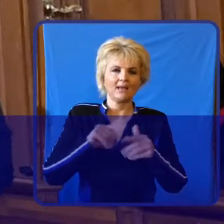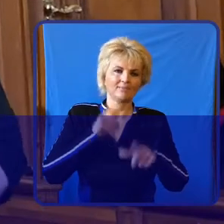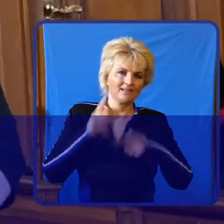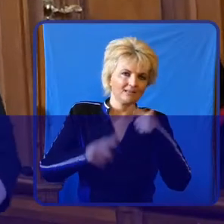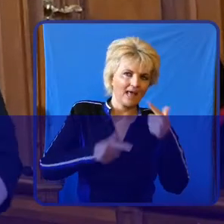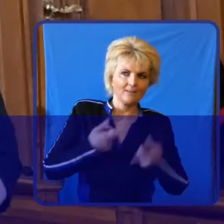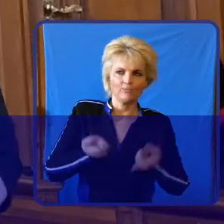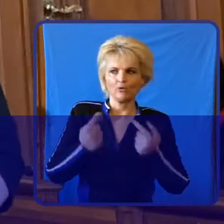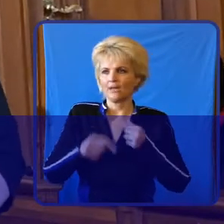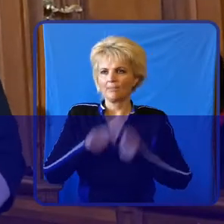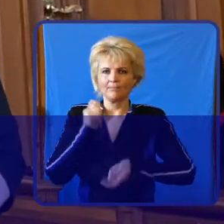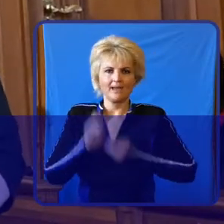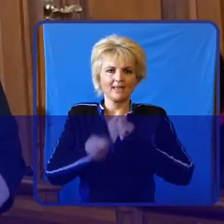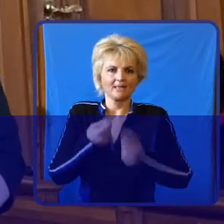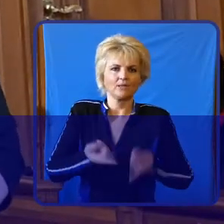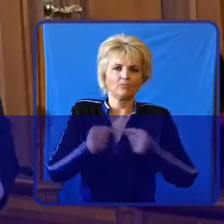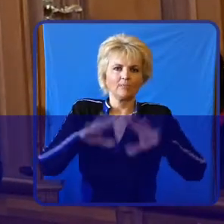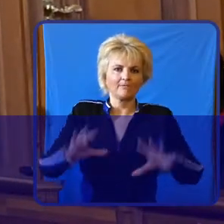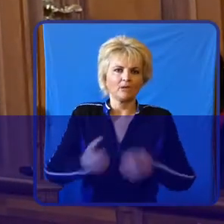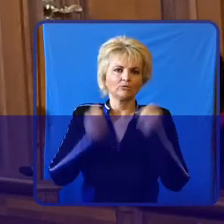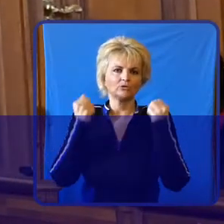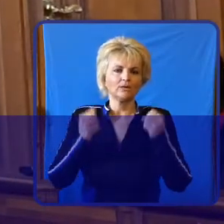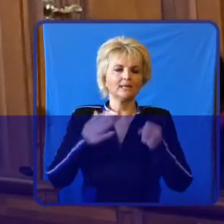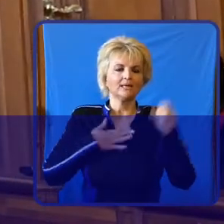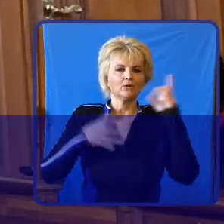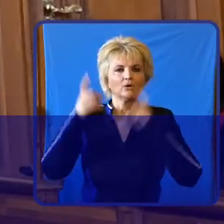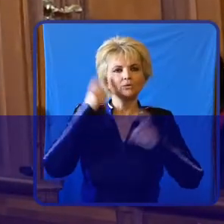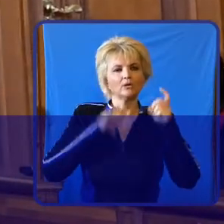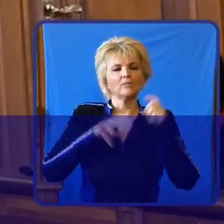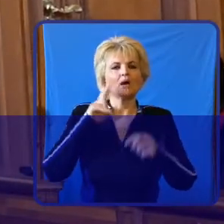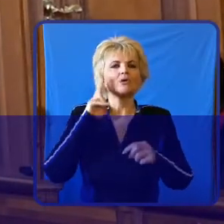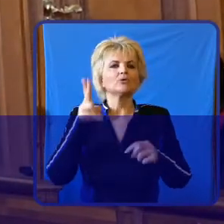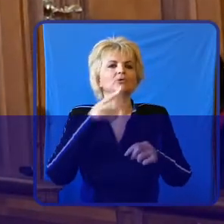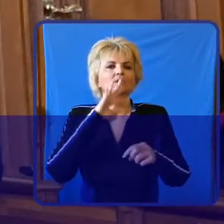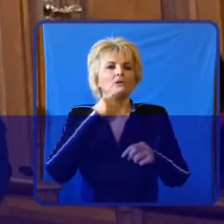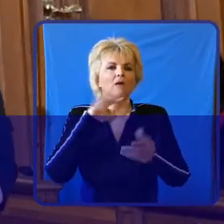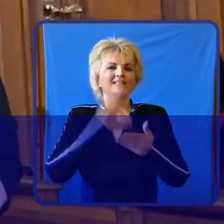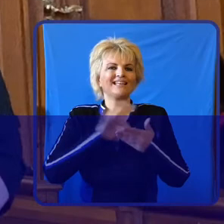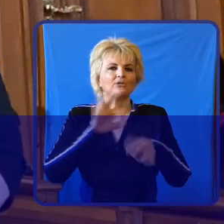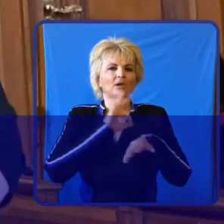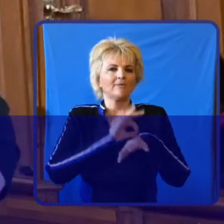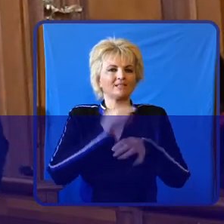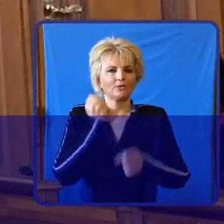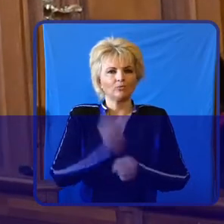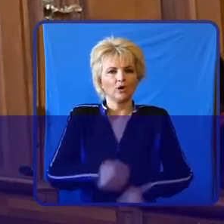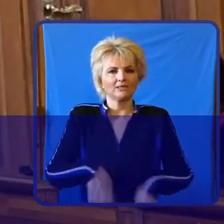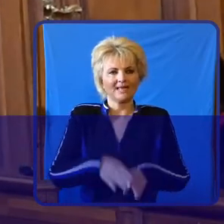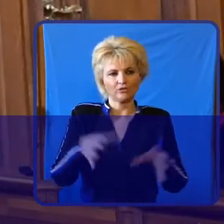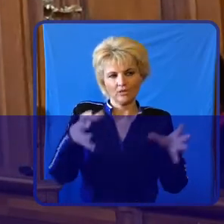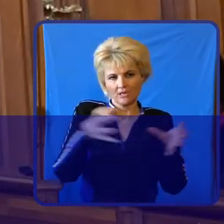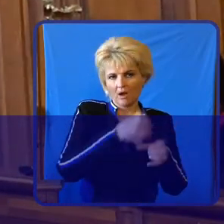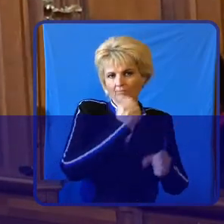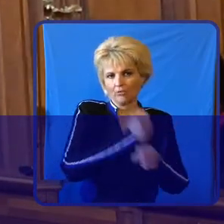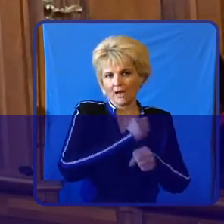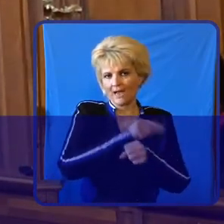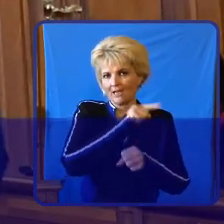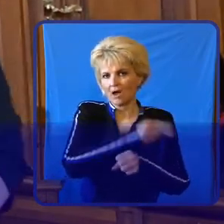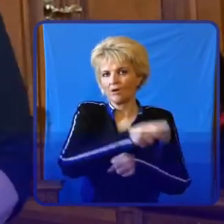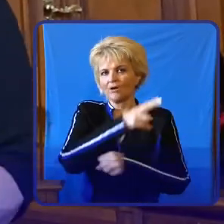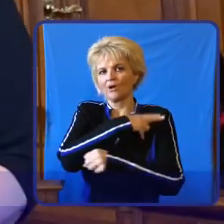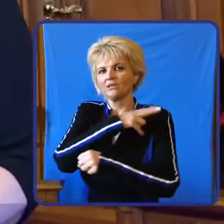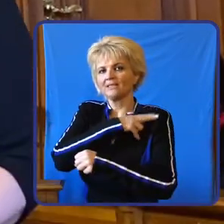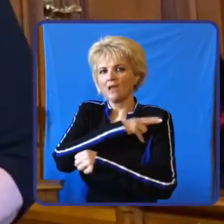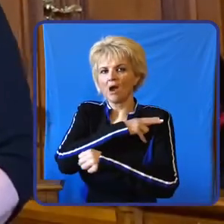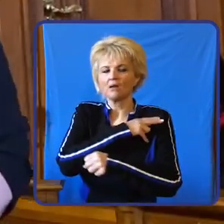nem pályázatból valósul meg. Én azt gondolom, hogy Kurucz Roland irodavezető és munkatársainak munkája az garancia